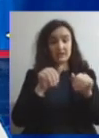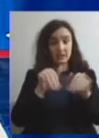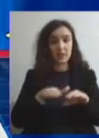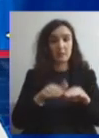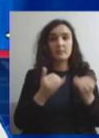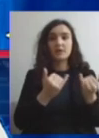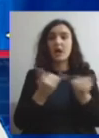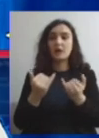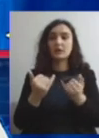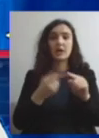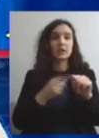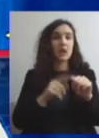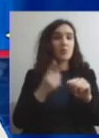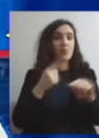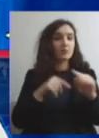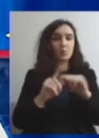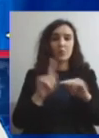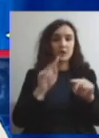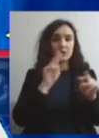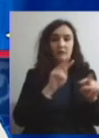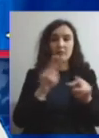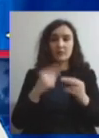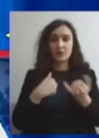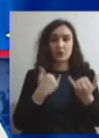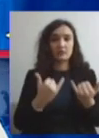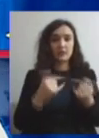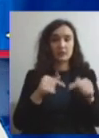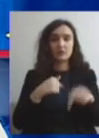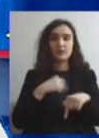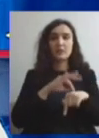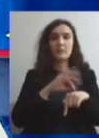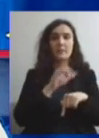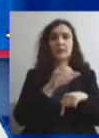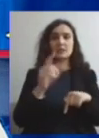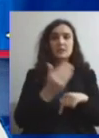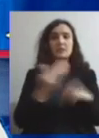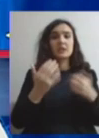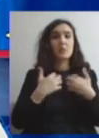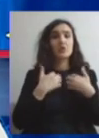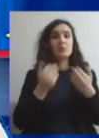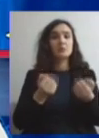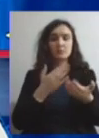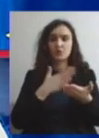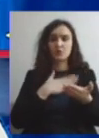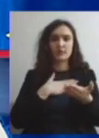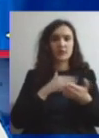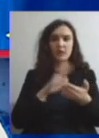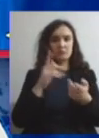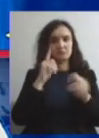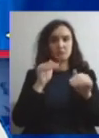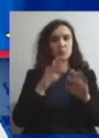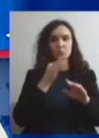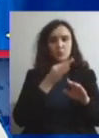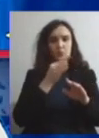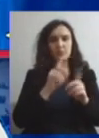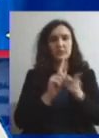გამომდინარე იქედან რა დაკვირვებასაც ჩვენ ვაწარმოებთ ჩვენი პაციენტების გამოჯამრთელებაზე, ჩვენ არ გადაგვიწყვეტია დღესდღეობით რაიმე